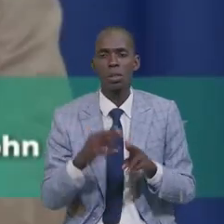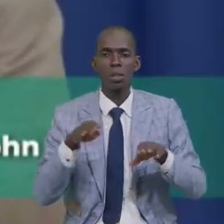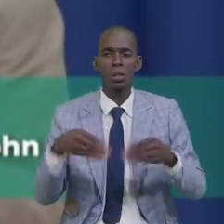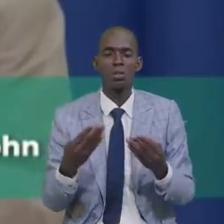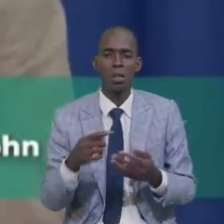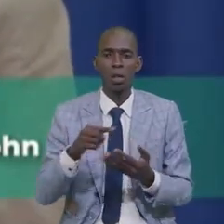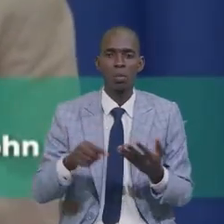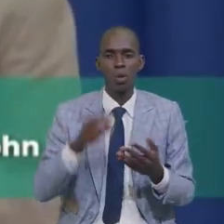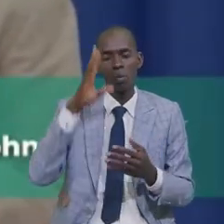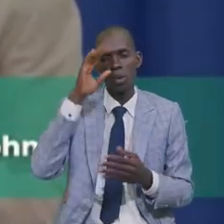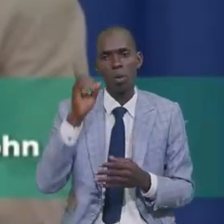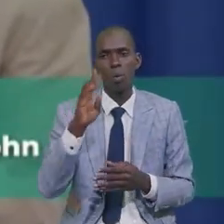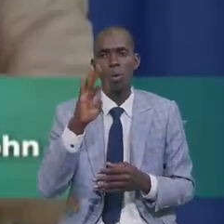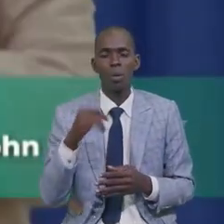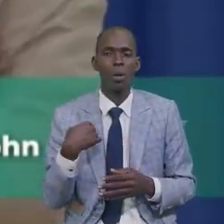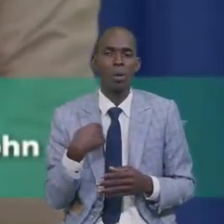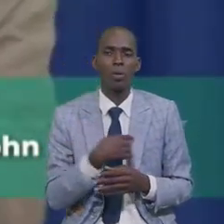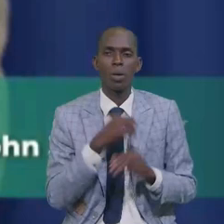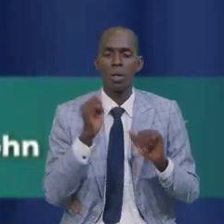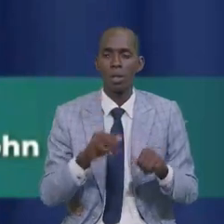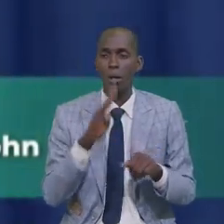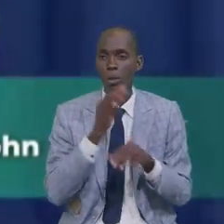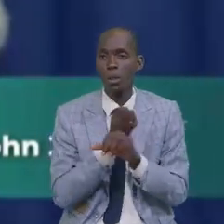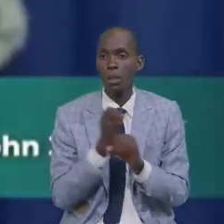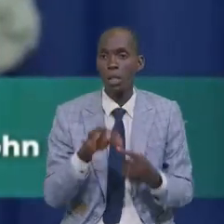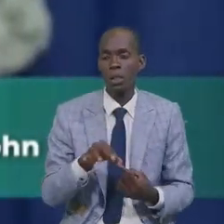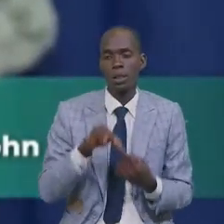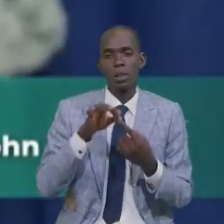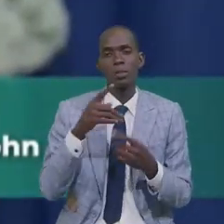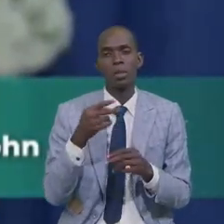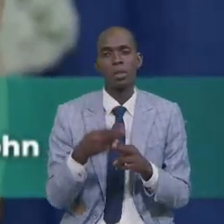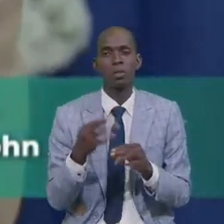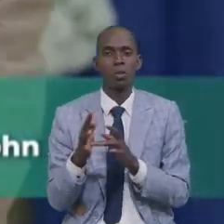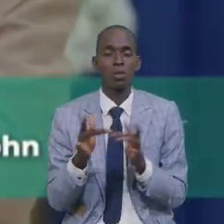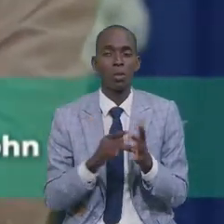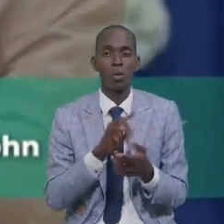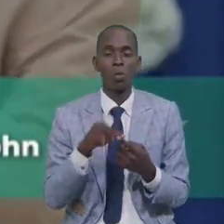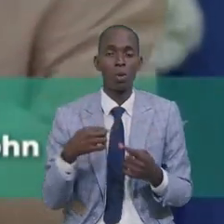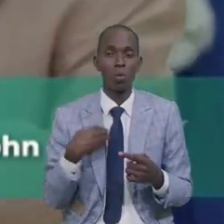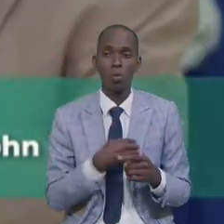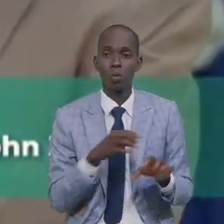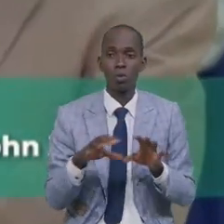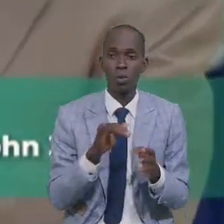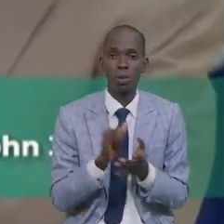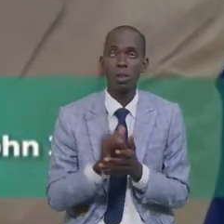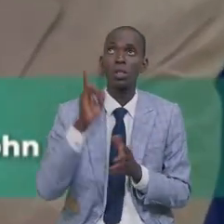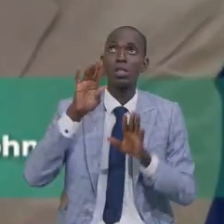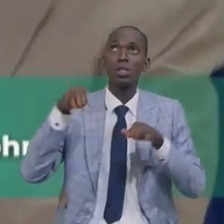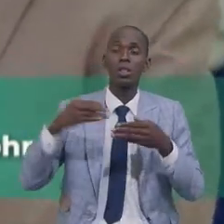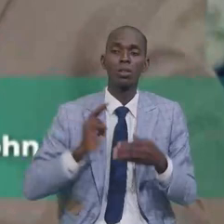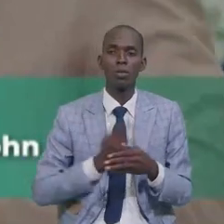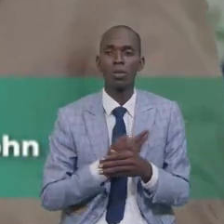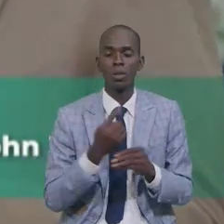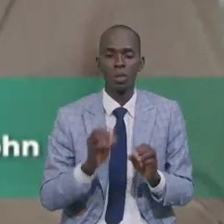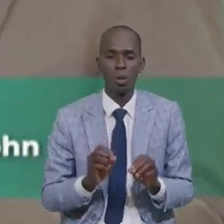parmi les hommes par lequel nous pouvons être sauvés. À moins que ce soit le nom de Jésus. Et quand nous le faisons, il nous donne le